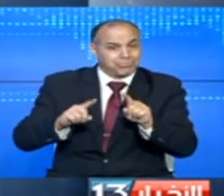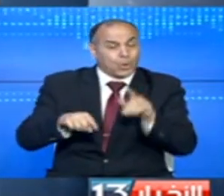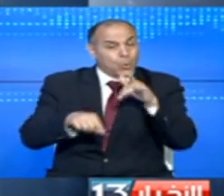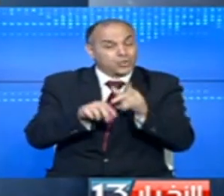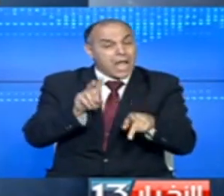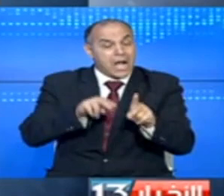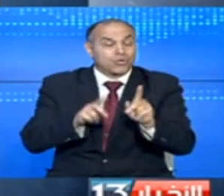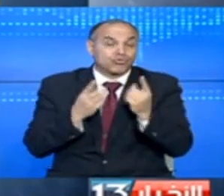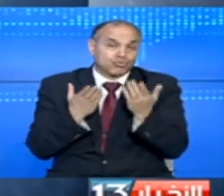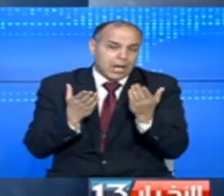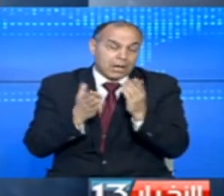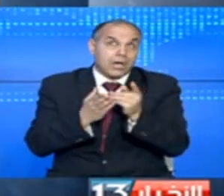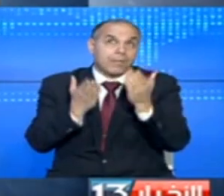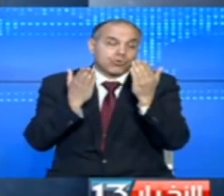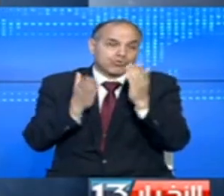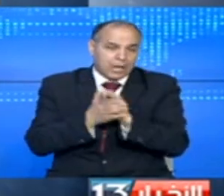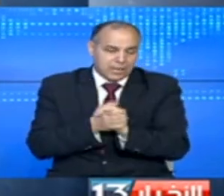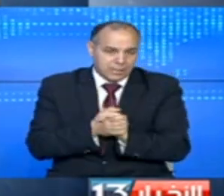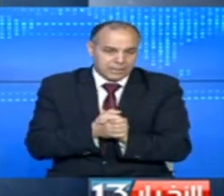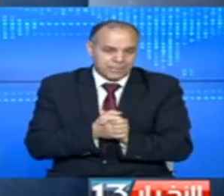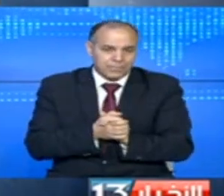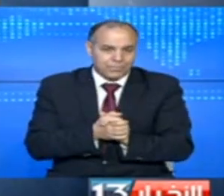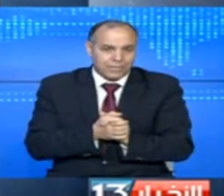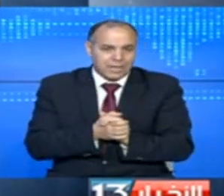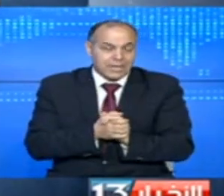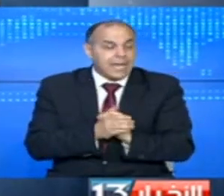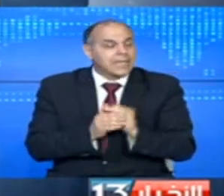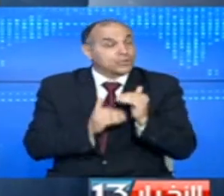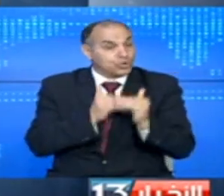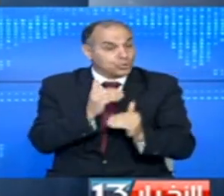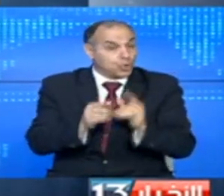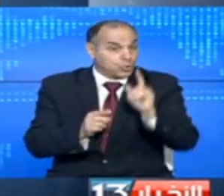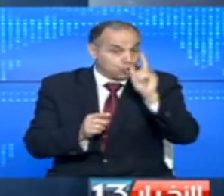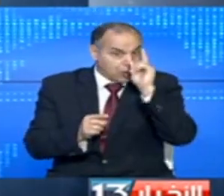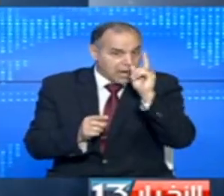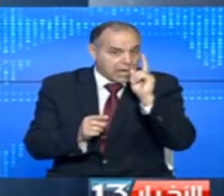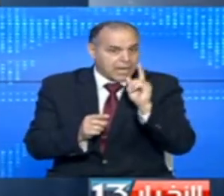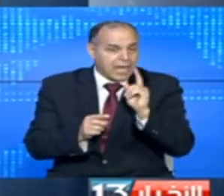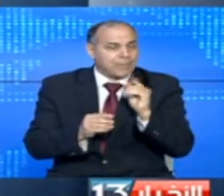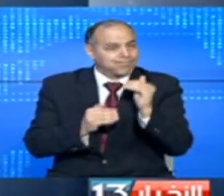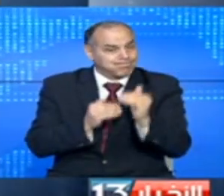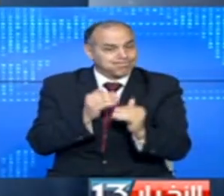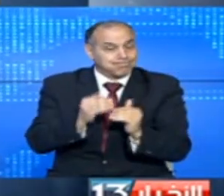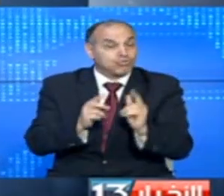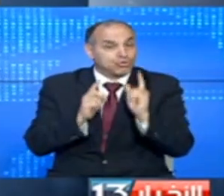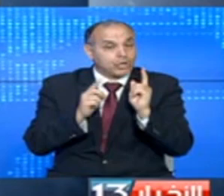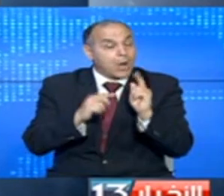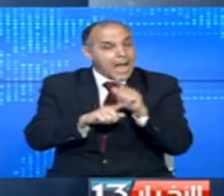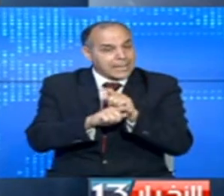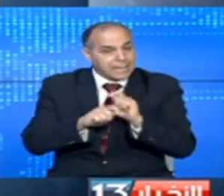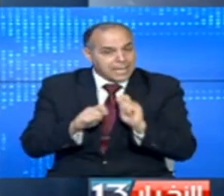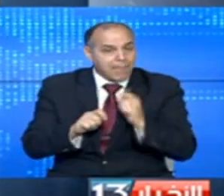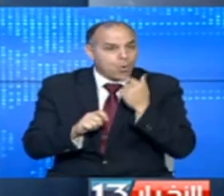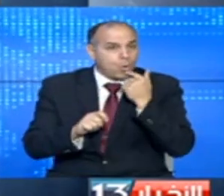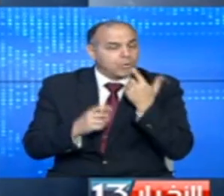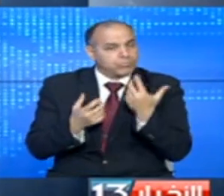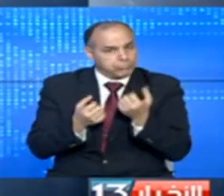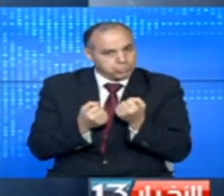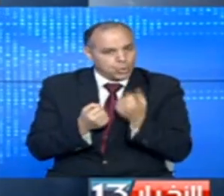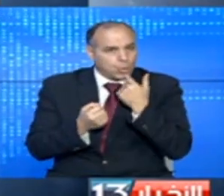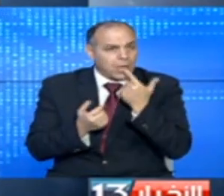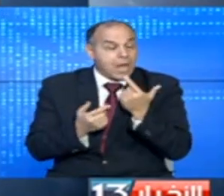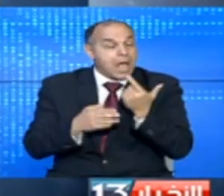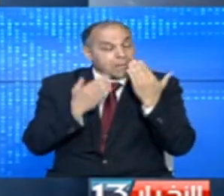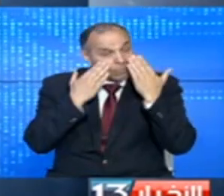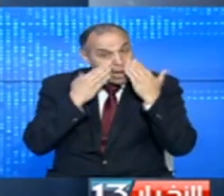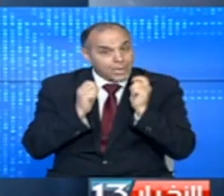الانتكاسة أخرى إن شاء الله. وإن شاء الله نقولوا احنا إذا نمشيوا على القطاع هذوما الوضع يقعد تحت السيطرة، ولكن مع